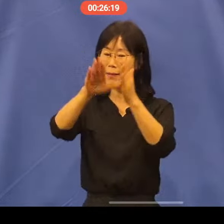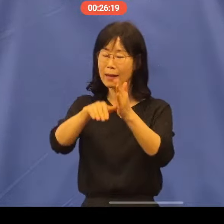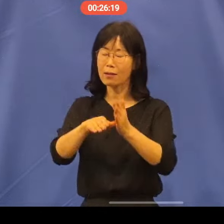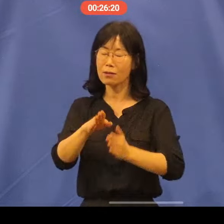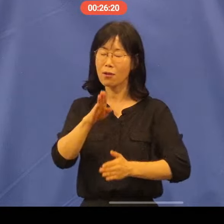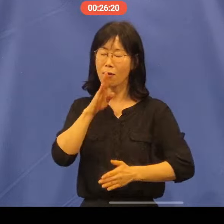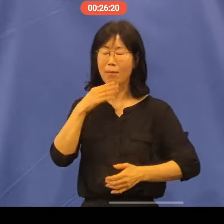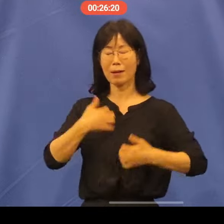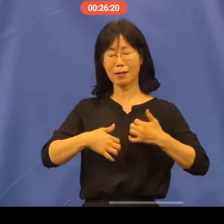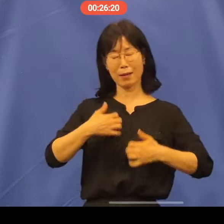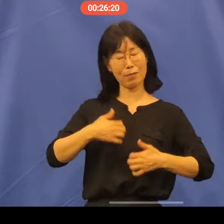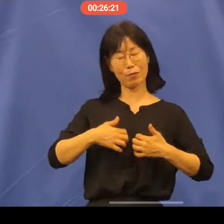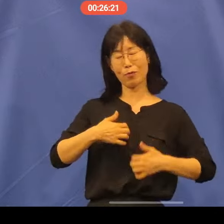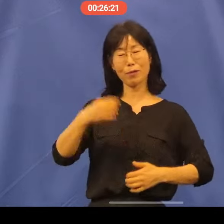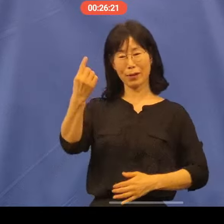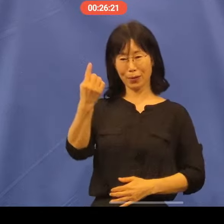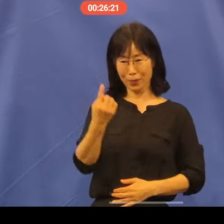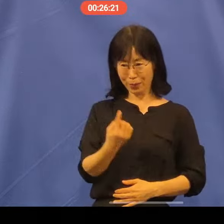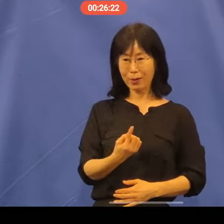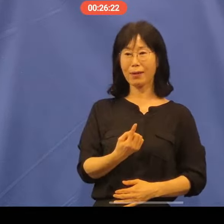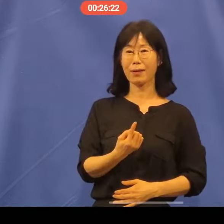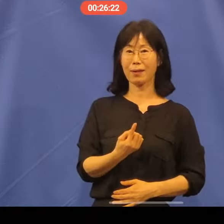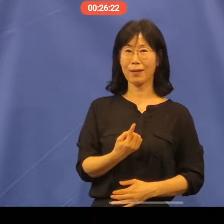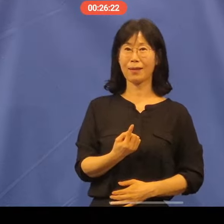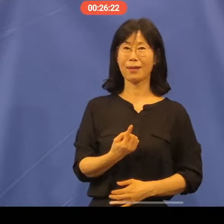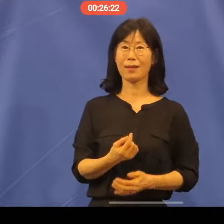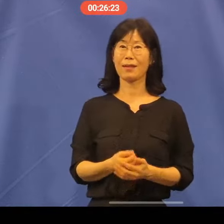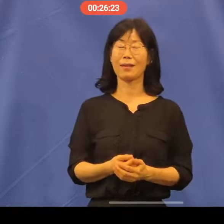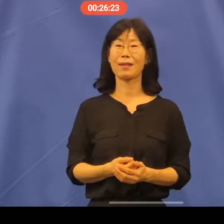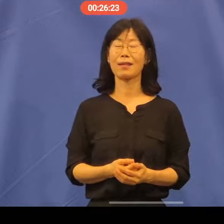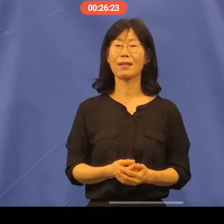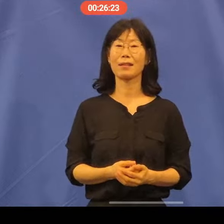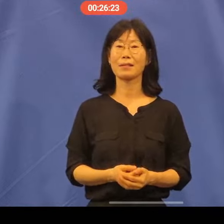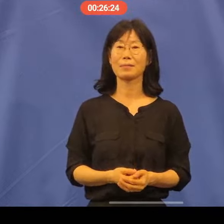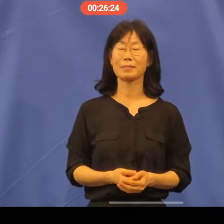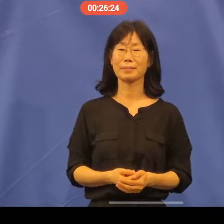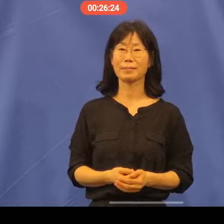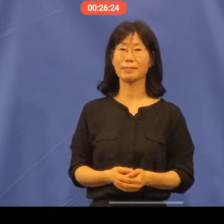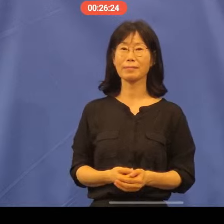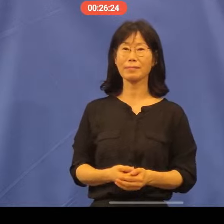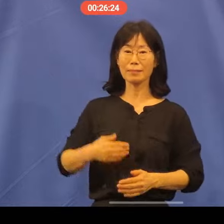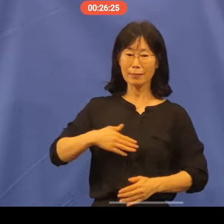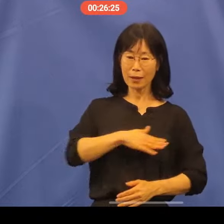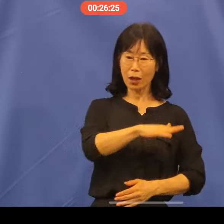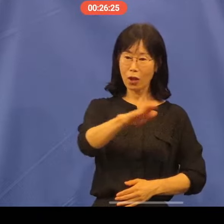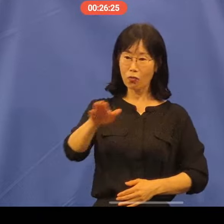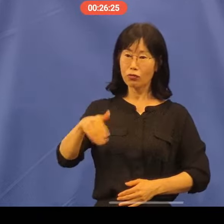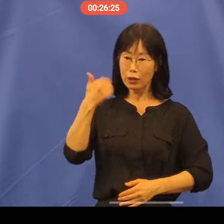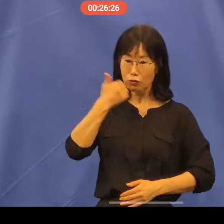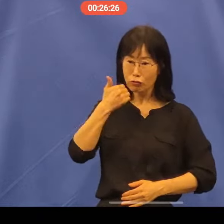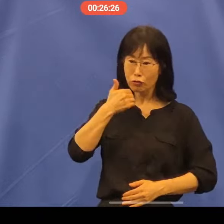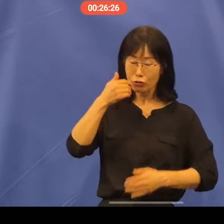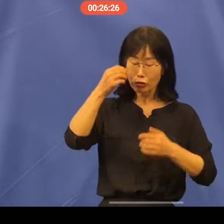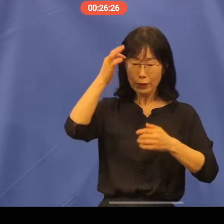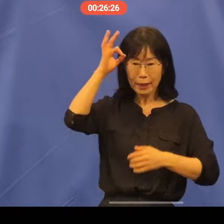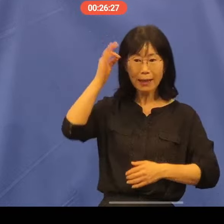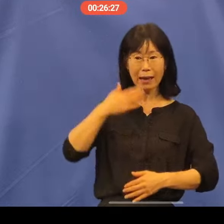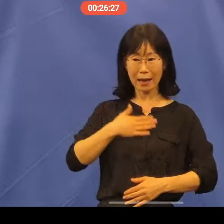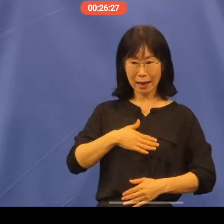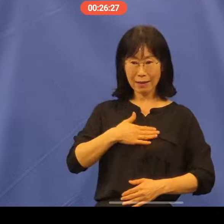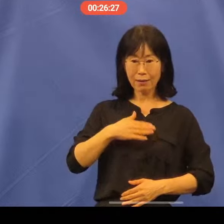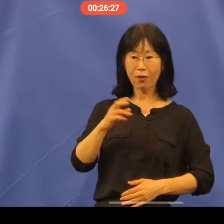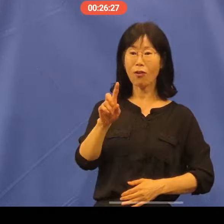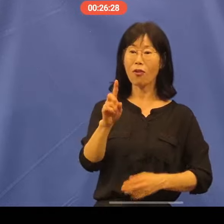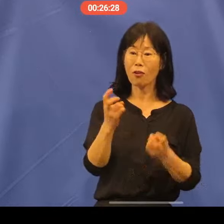드릴 때 우리의 존재의 목적에 가장 들어맞는 시간이 예배의 시간입니다. 우리의 존재의 목적이 합당한 삶을 들을 때 우리에게도